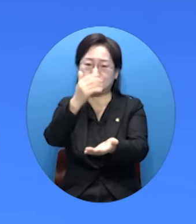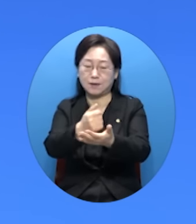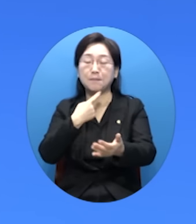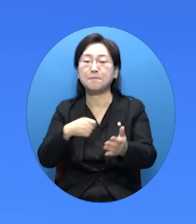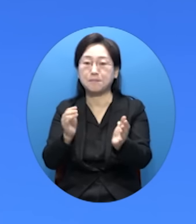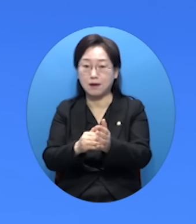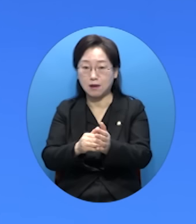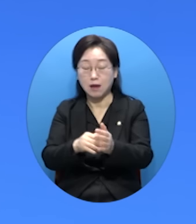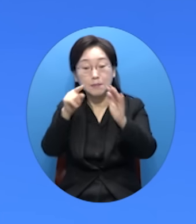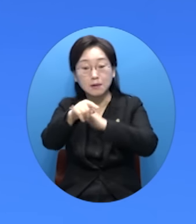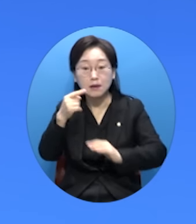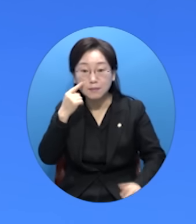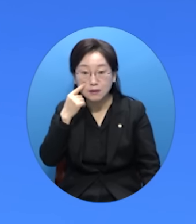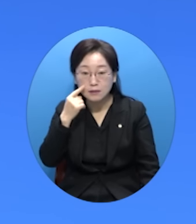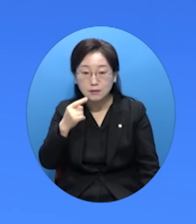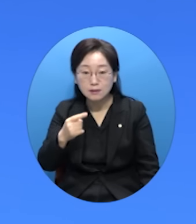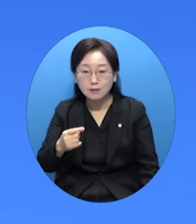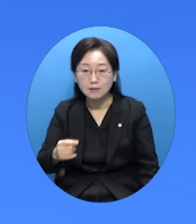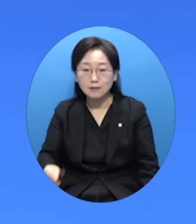가보니까